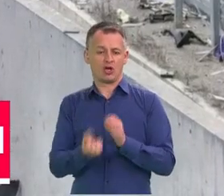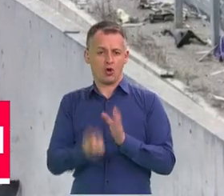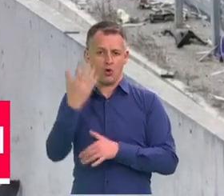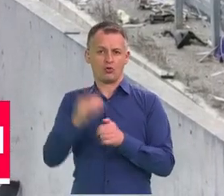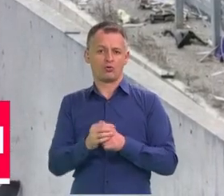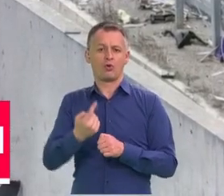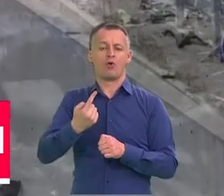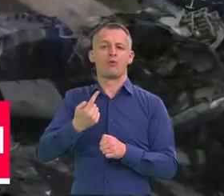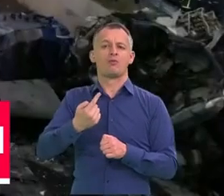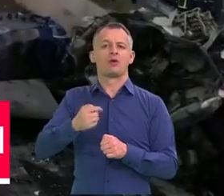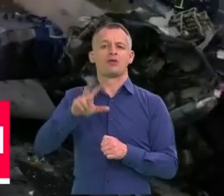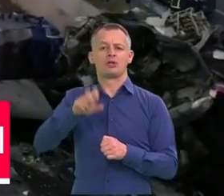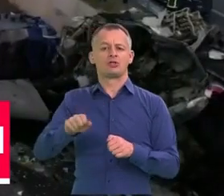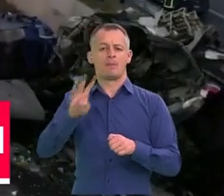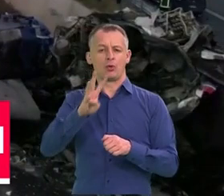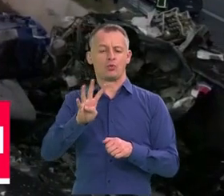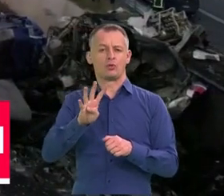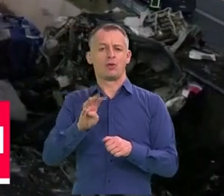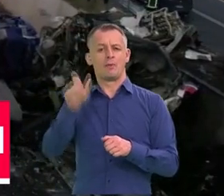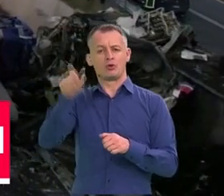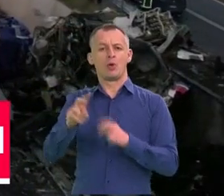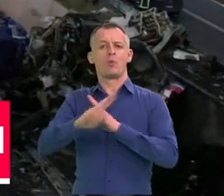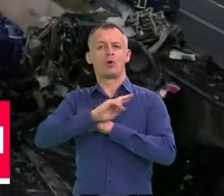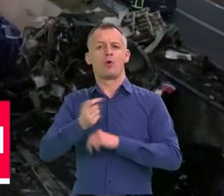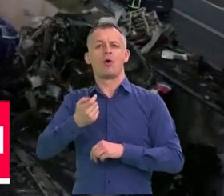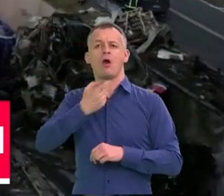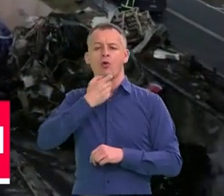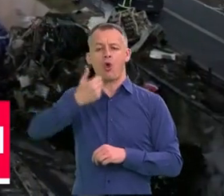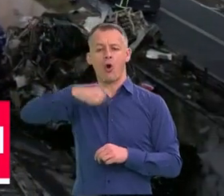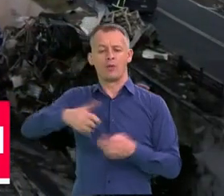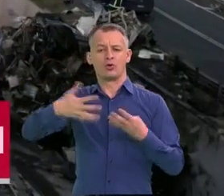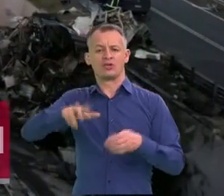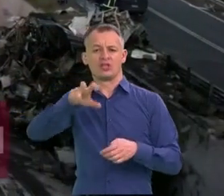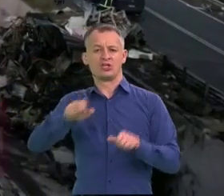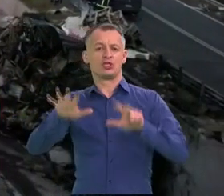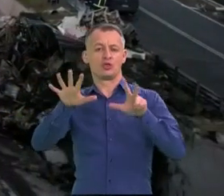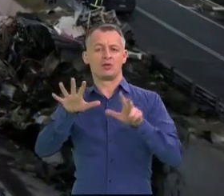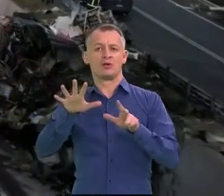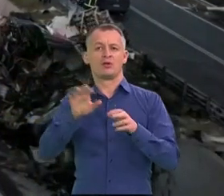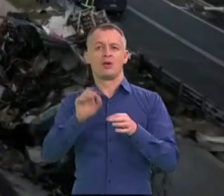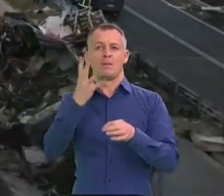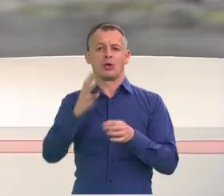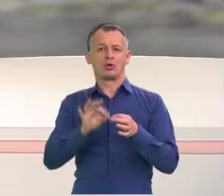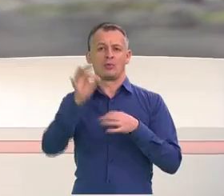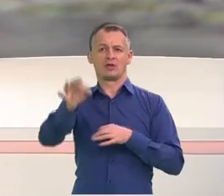1968, 34 de oameni mureau după ce 2 trenuri se ciocneau frontal la 40 de kilometri de Atena.